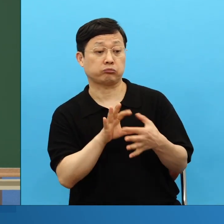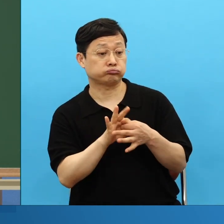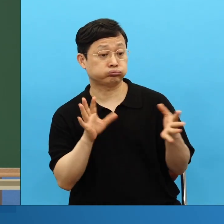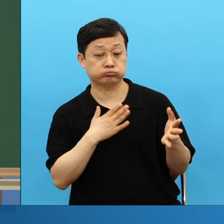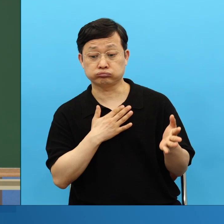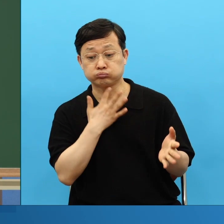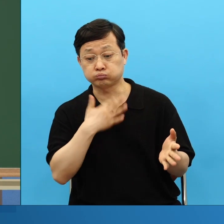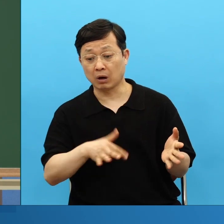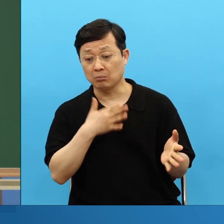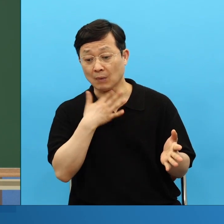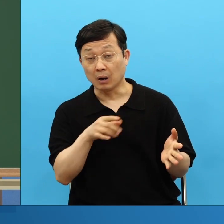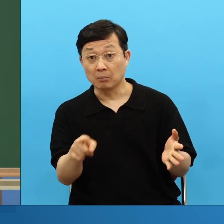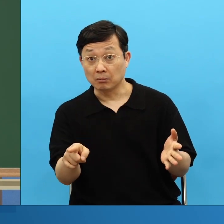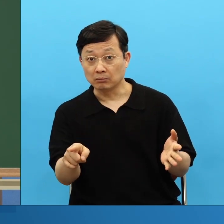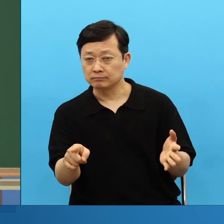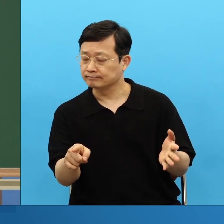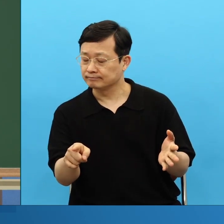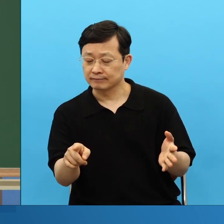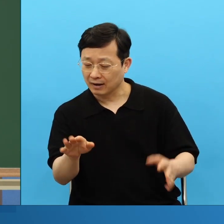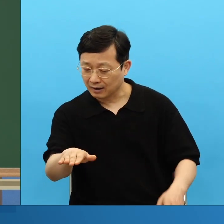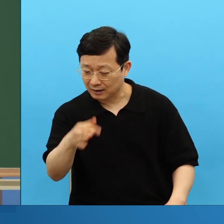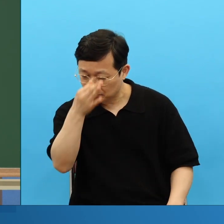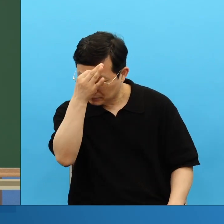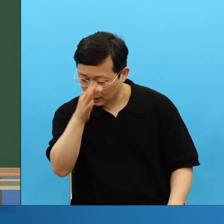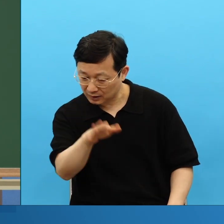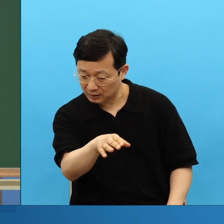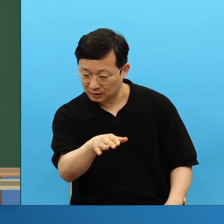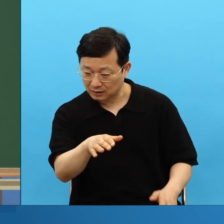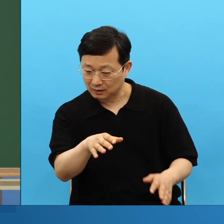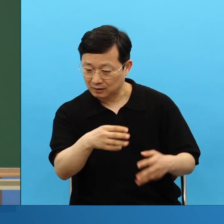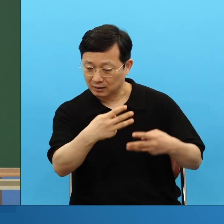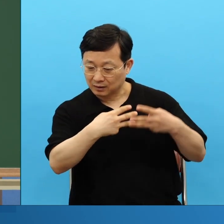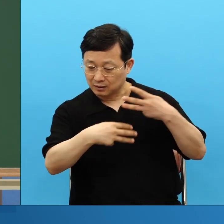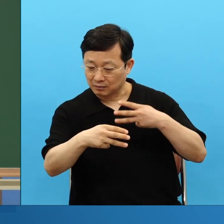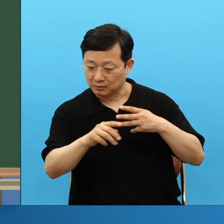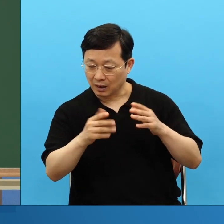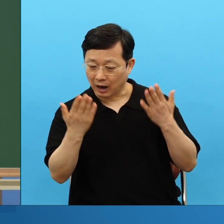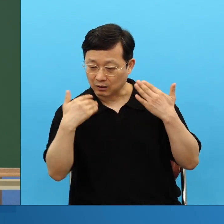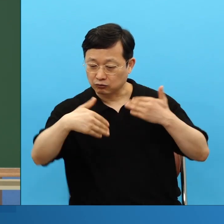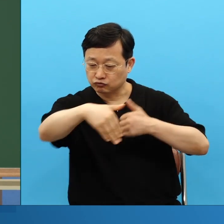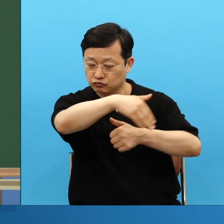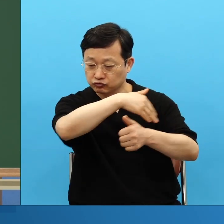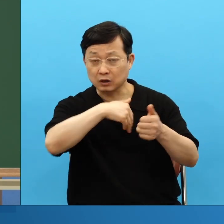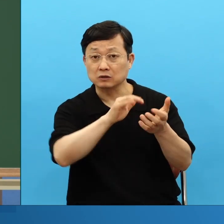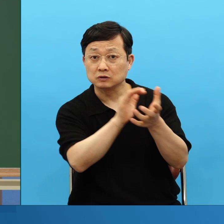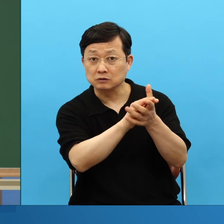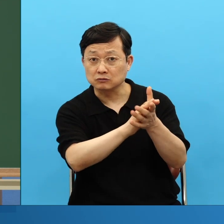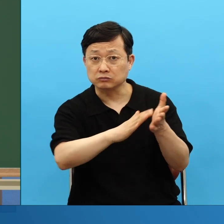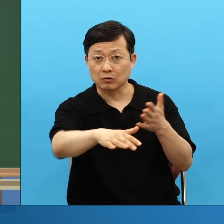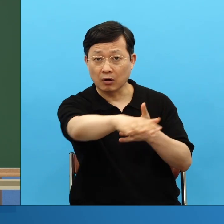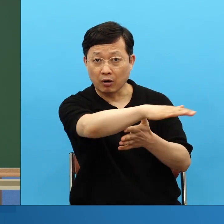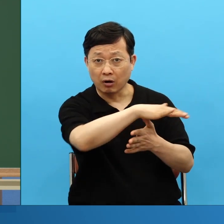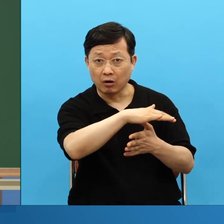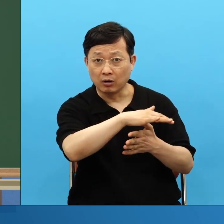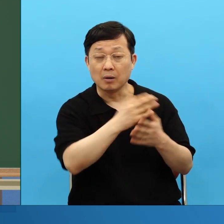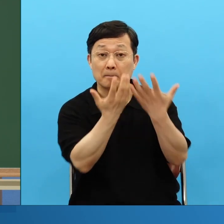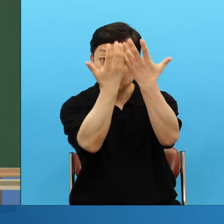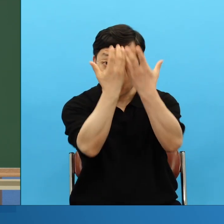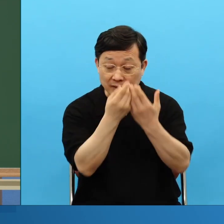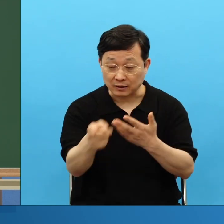근데 관계에 있을 수도 있어요. 여러분이 만일 공부가 안